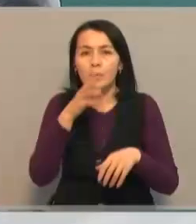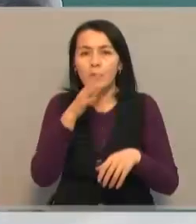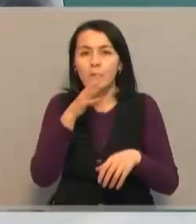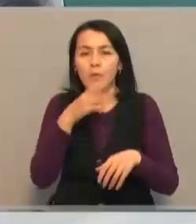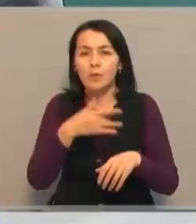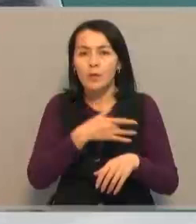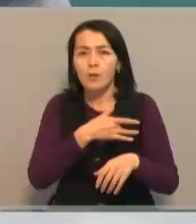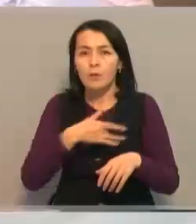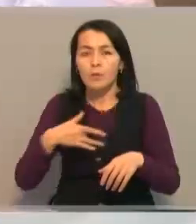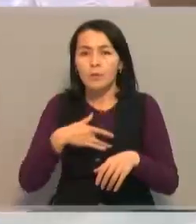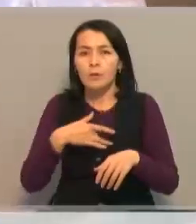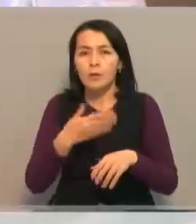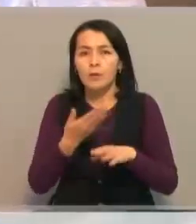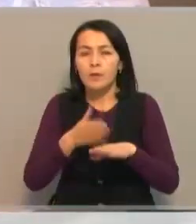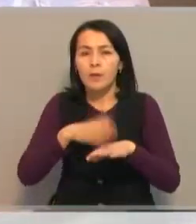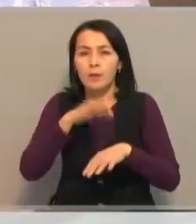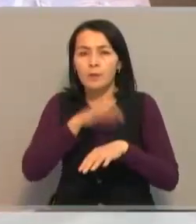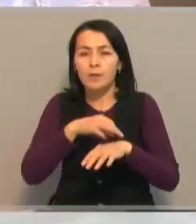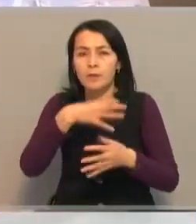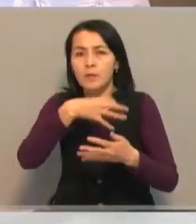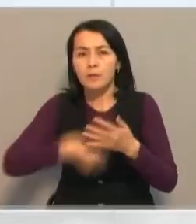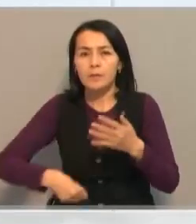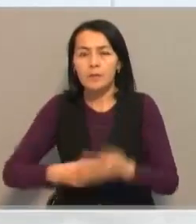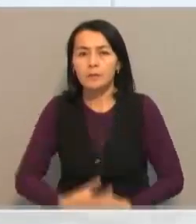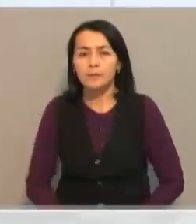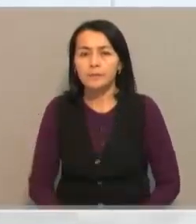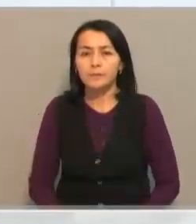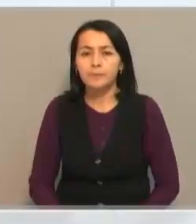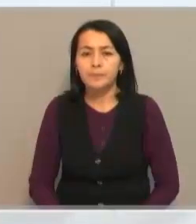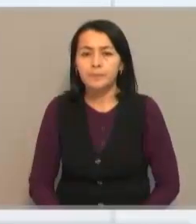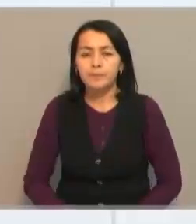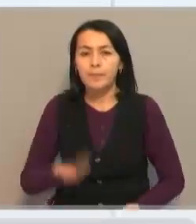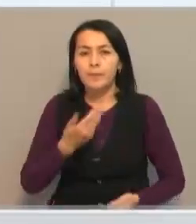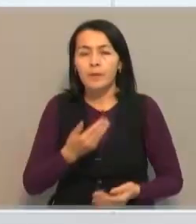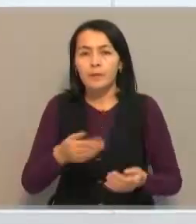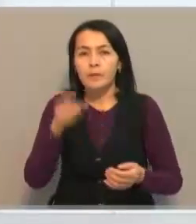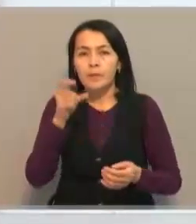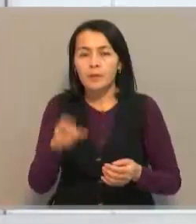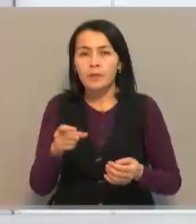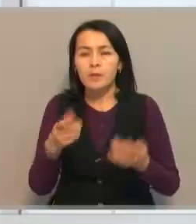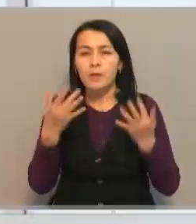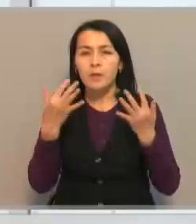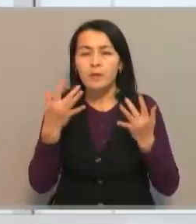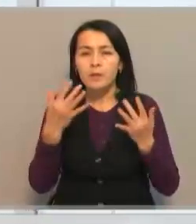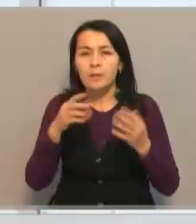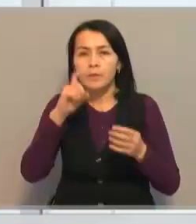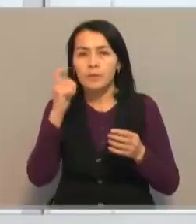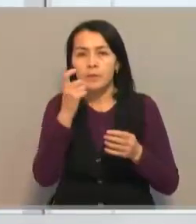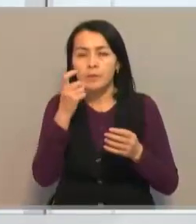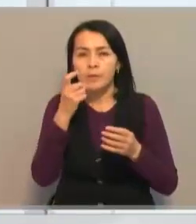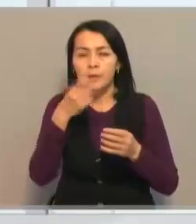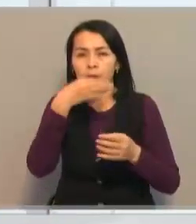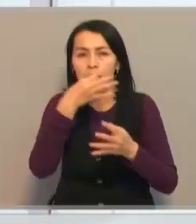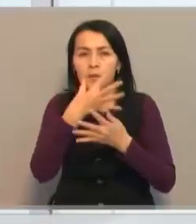оң өкпенің қатерлі ісігін алып тастаған еді. Науқас бірнеше курс химиотерапия емін өткен. Одан